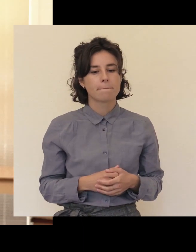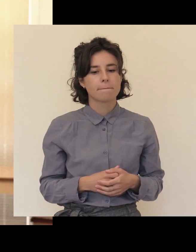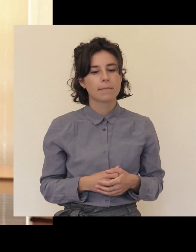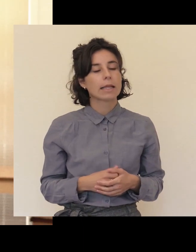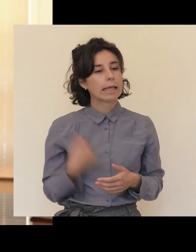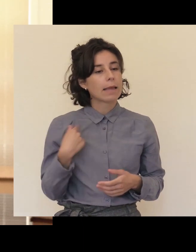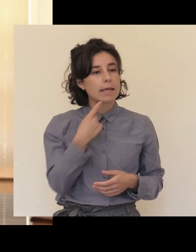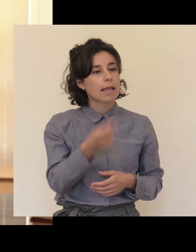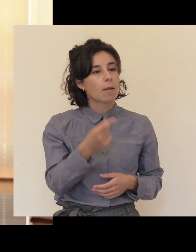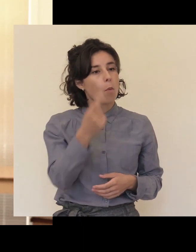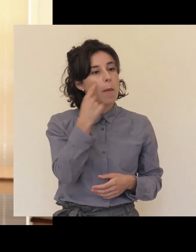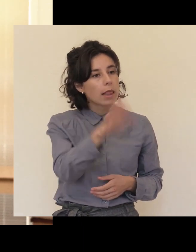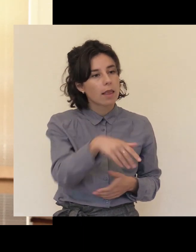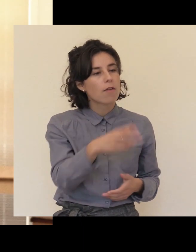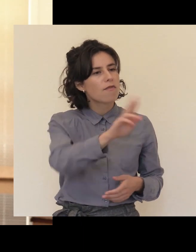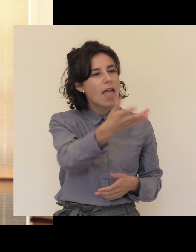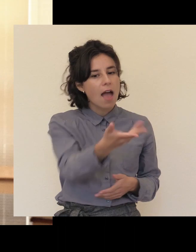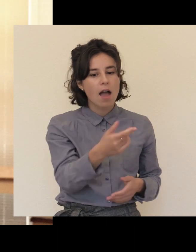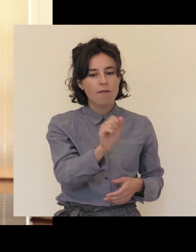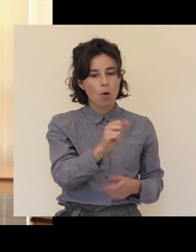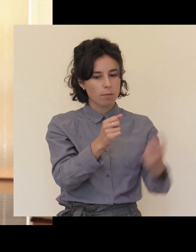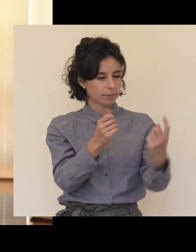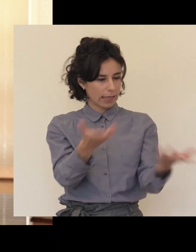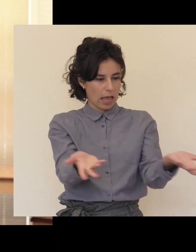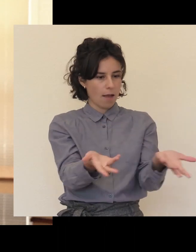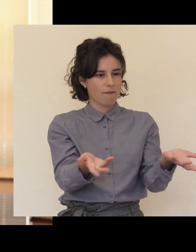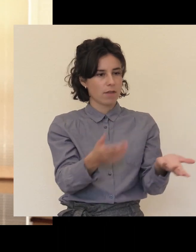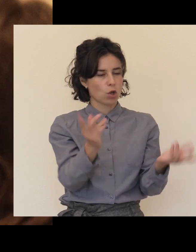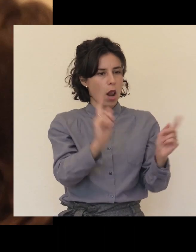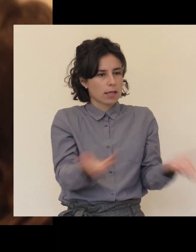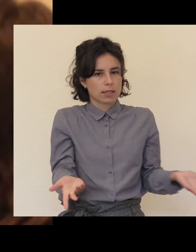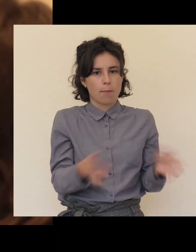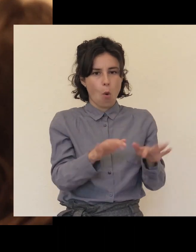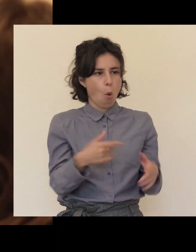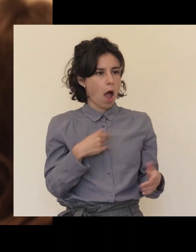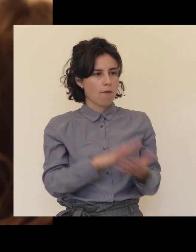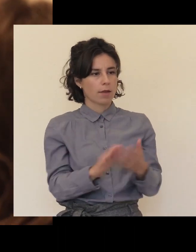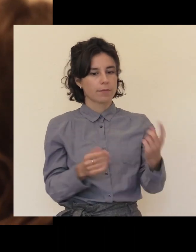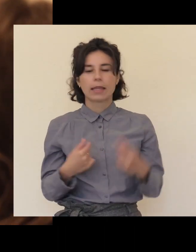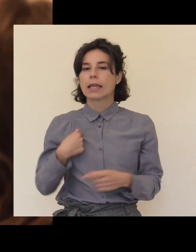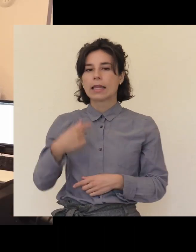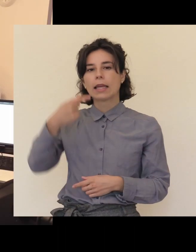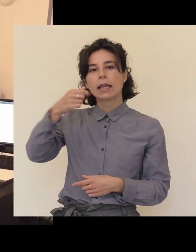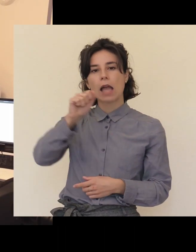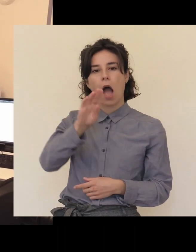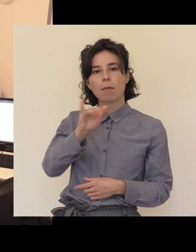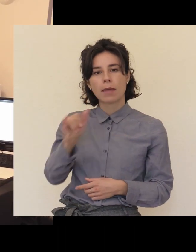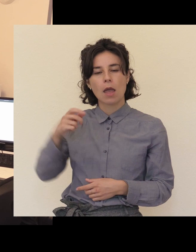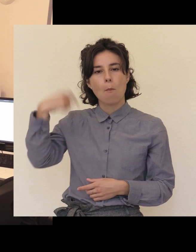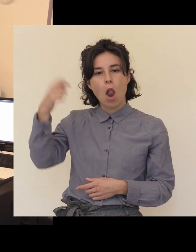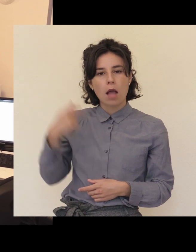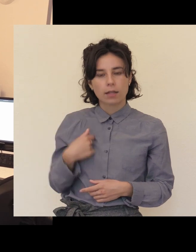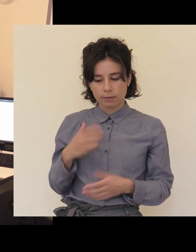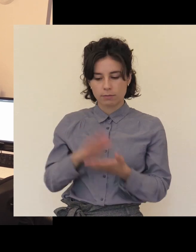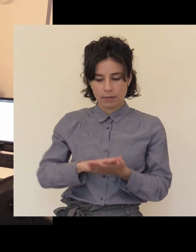Ich hatte einen Moment gesagt. Wer sind Sie? Warum stehen Sie jetzt bei mir hier im Büro? Was soll das? Ich bin Gabi Müller. Ich habe hier meine